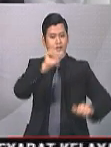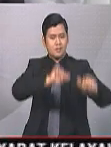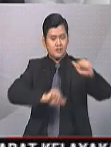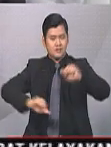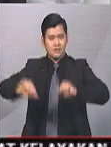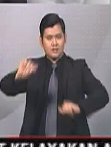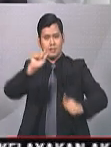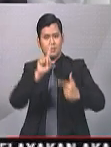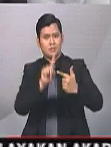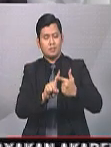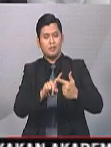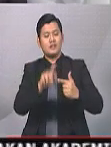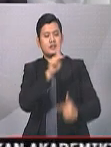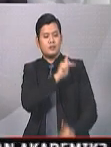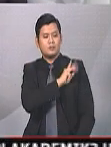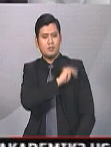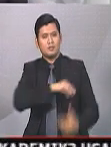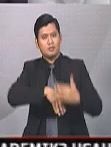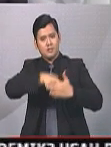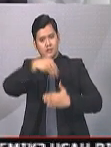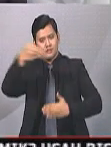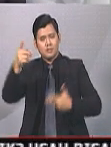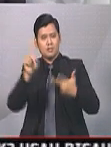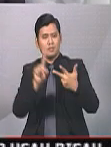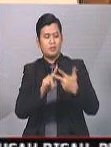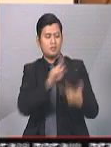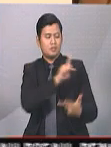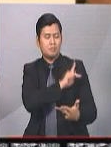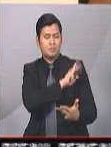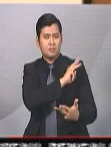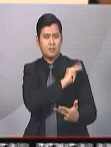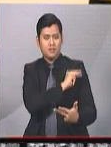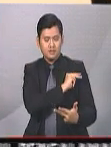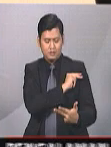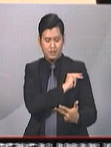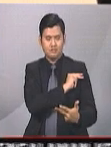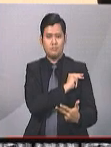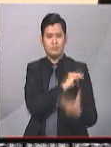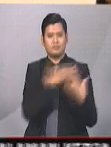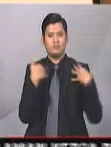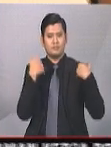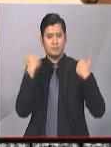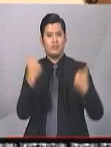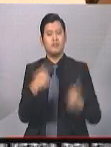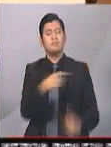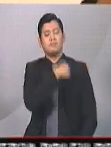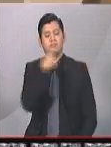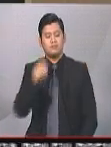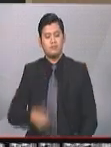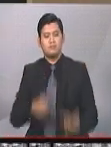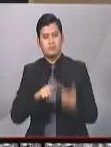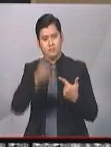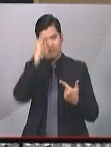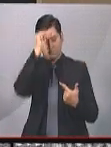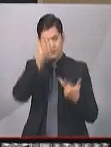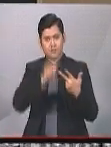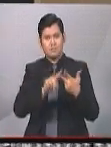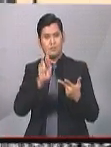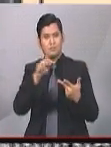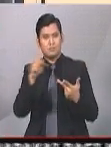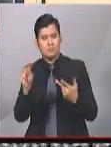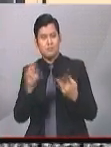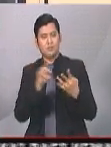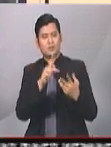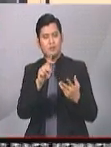Kementerian Luar dan Kementerian Kesihatan. China, India, United Kingdom, Korea Selatan, India dan Bosnia